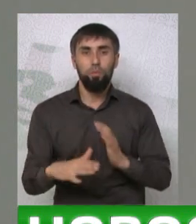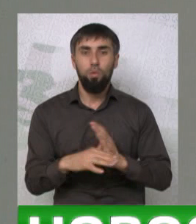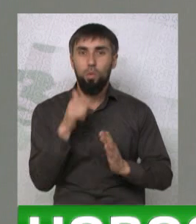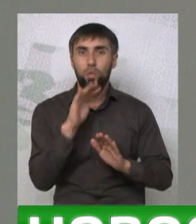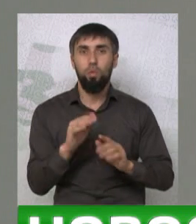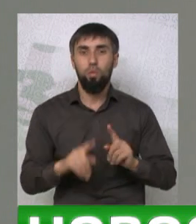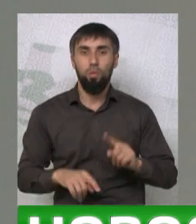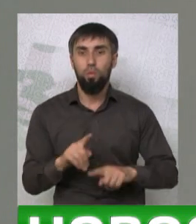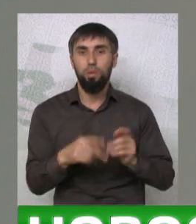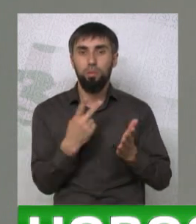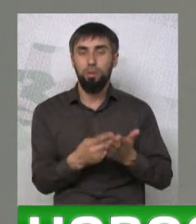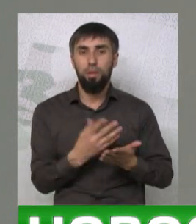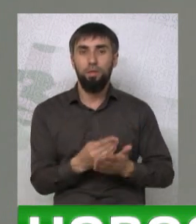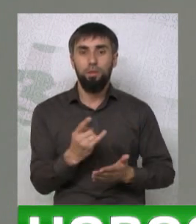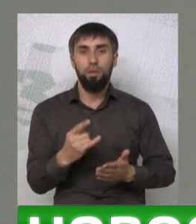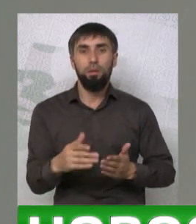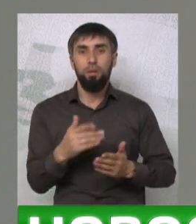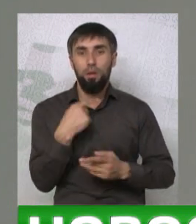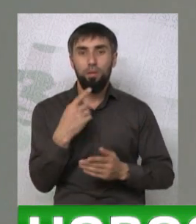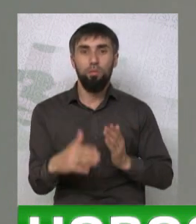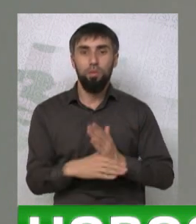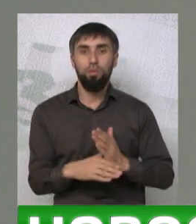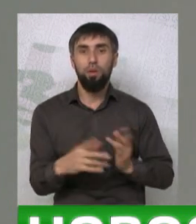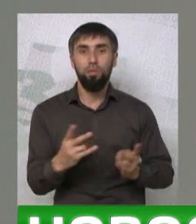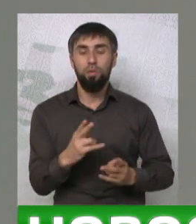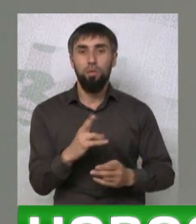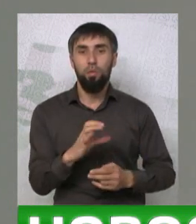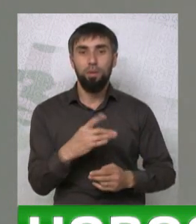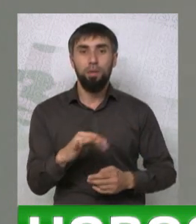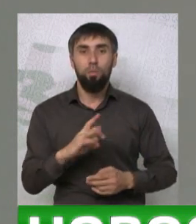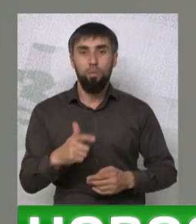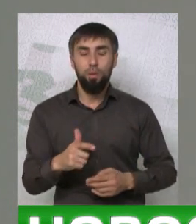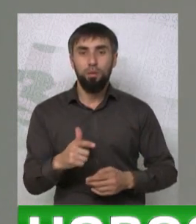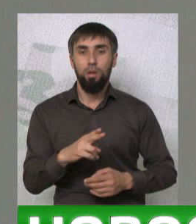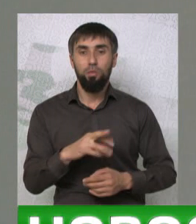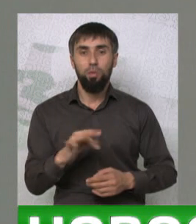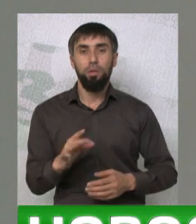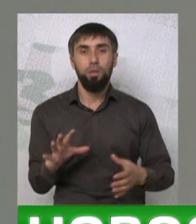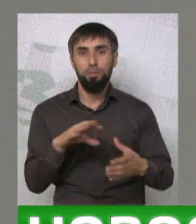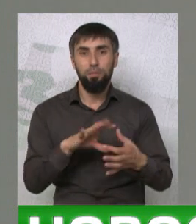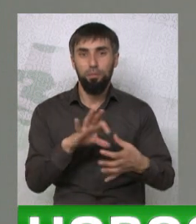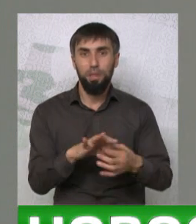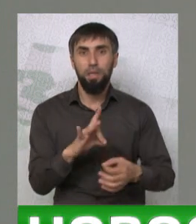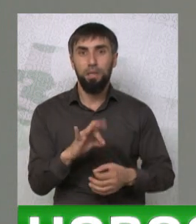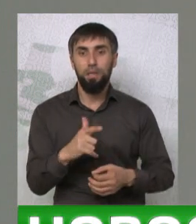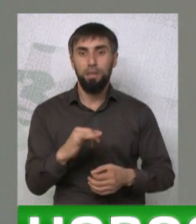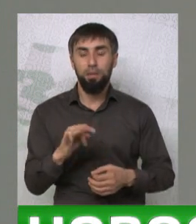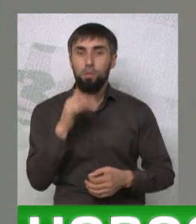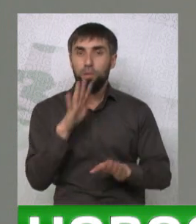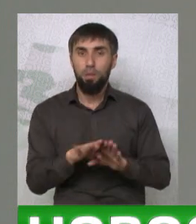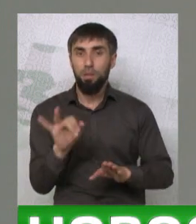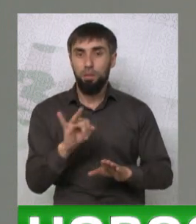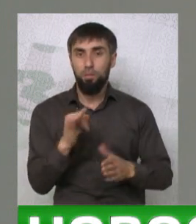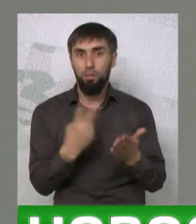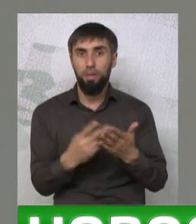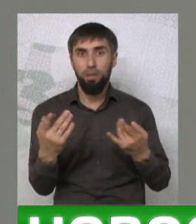родители показывают своих детей и говорят: помогите, нужен донор костного мозга, срочно приходите, вступайте в регистр. Но когда такие уже истории показывают по